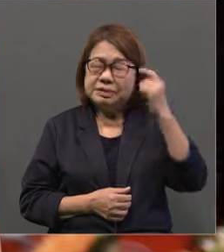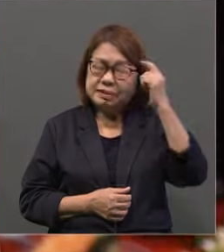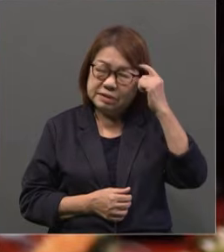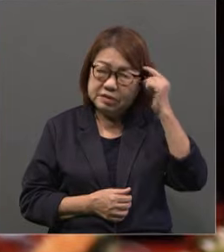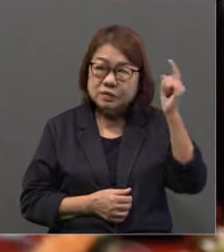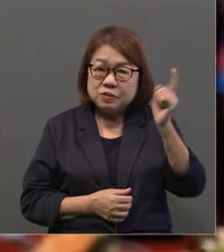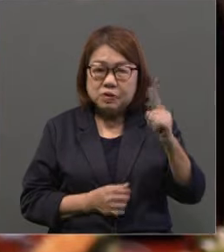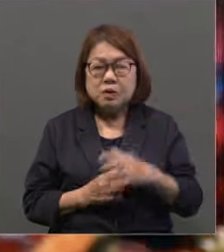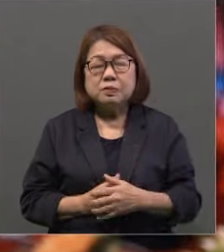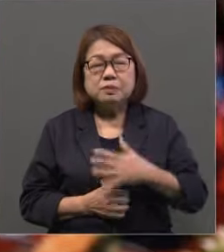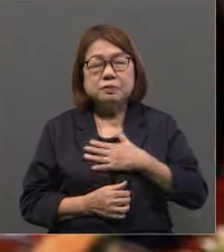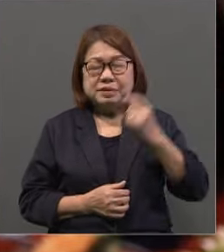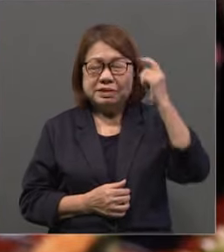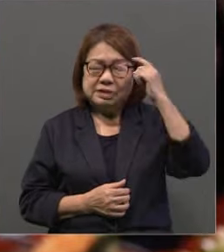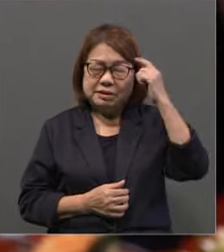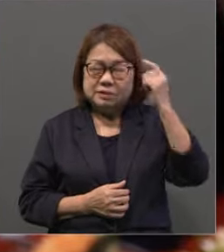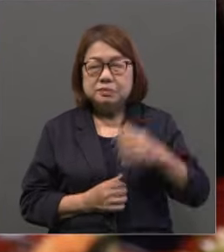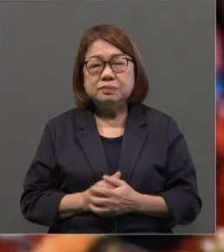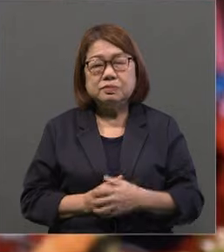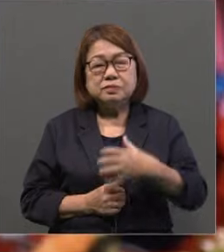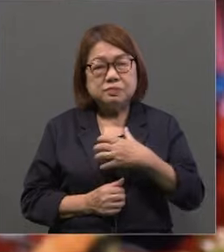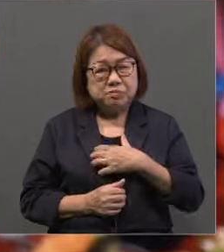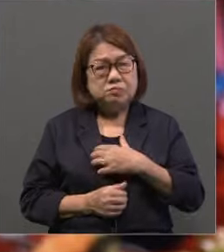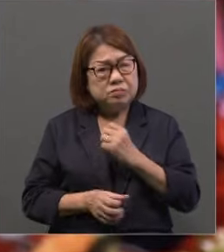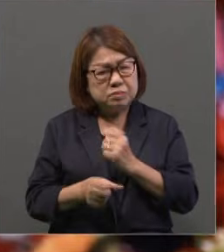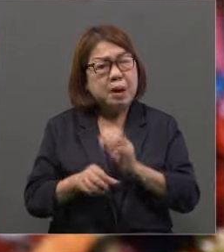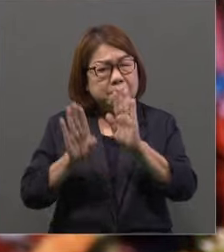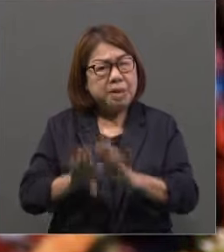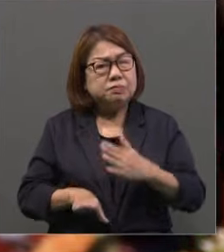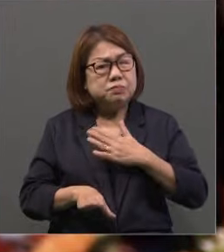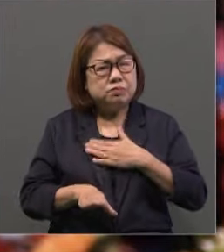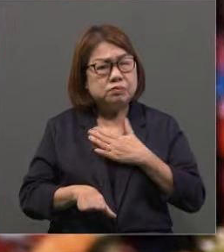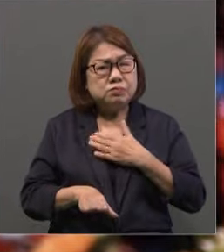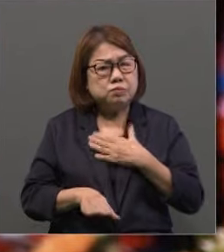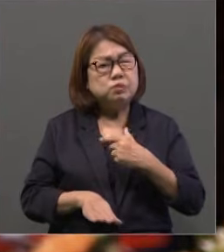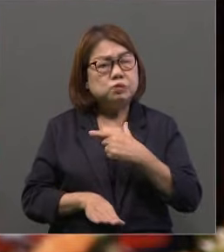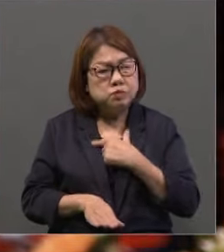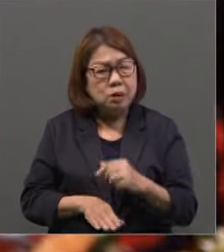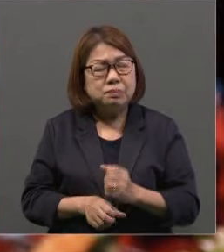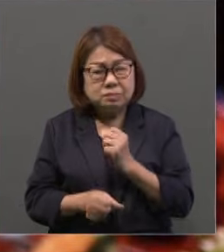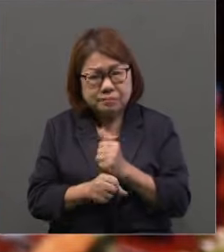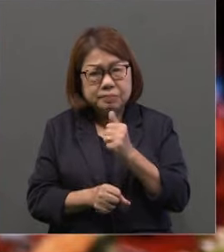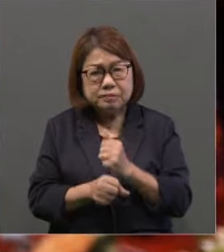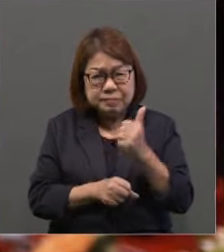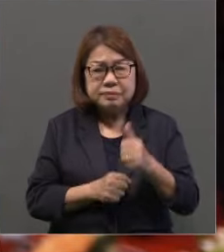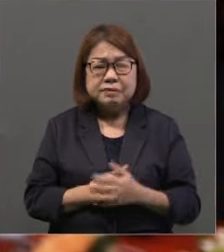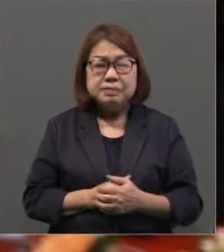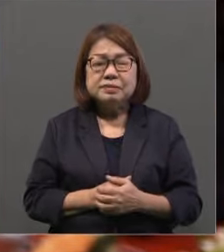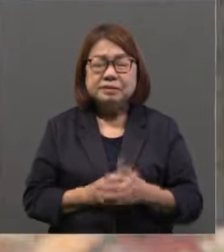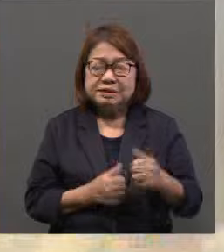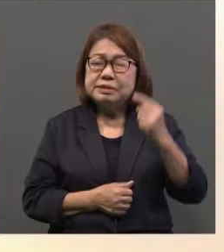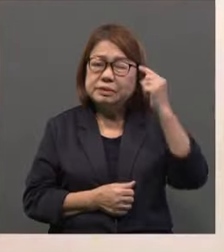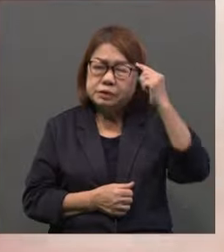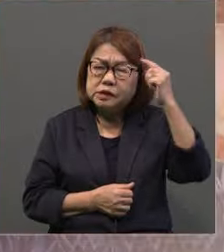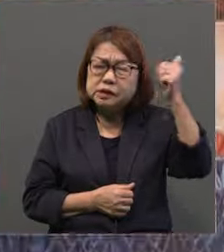บบเราจะคิดว่าเรามีความสามารถอย่างนี้แล้วเราก็แบบความคิดก็จะสร้างสรรค์